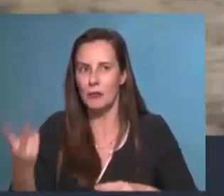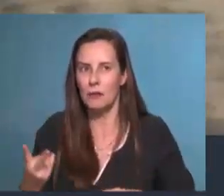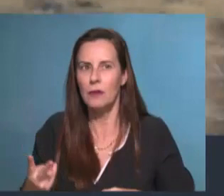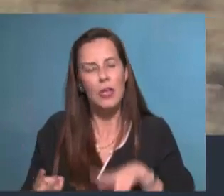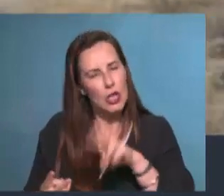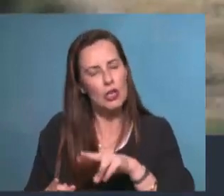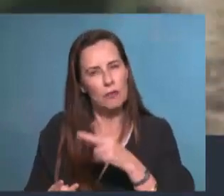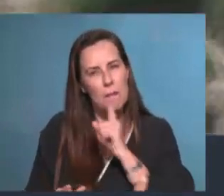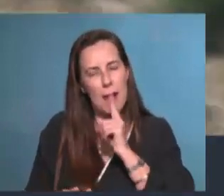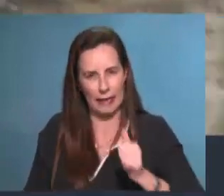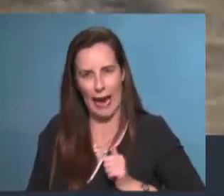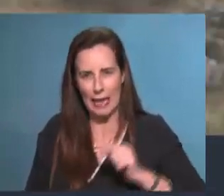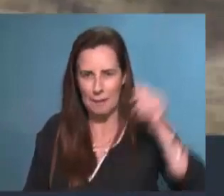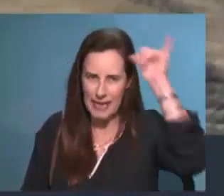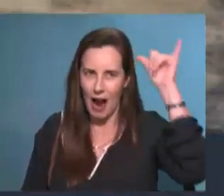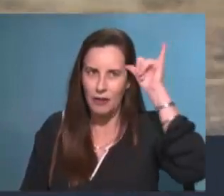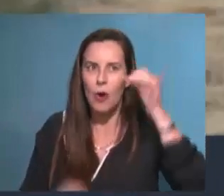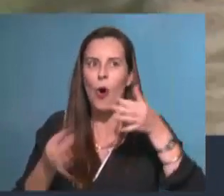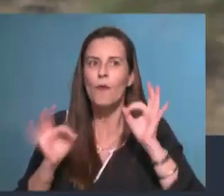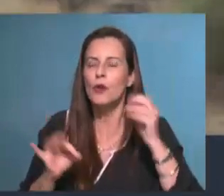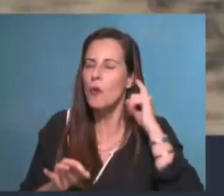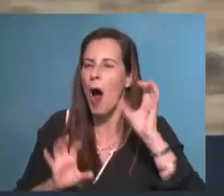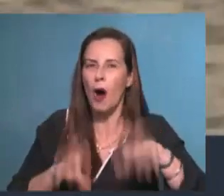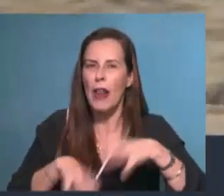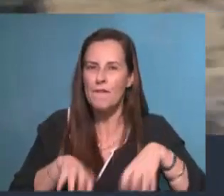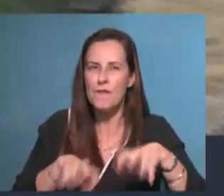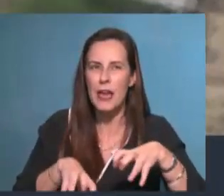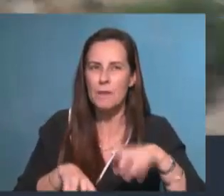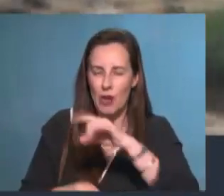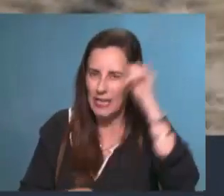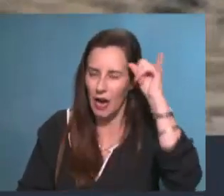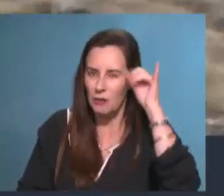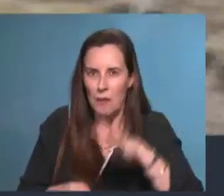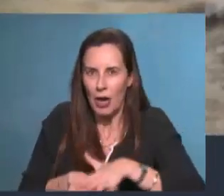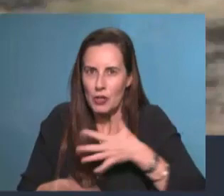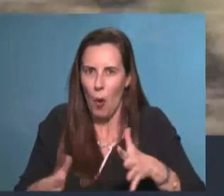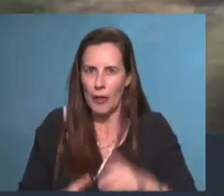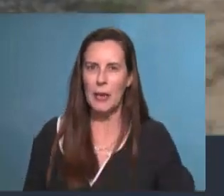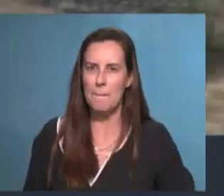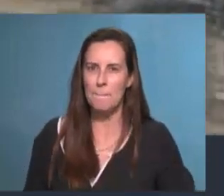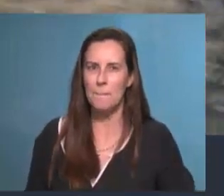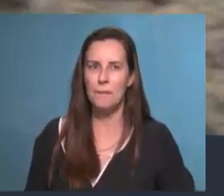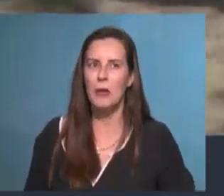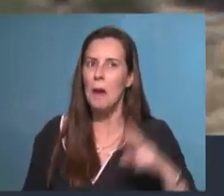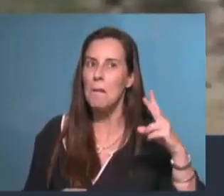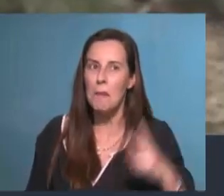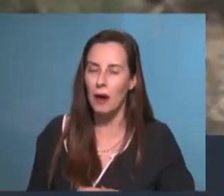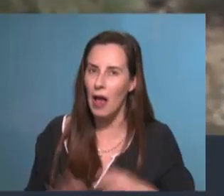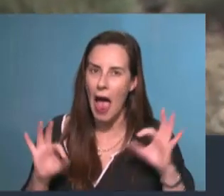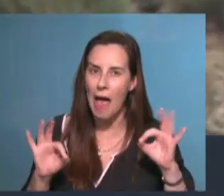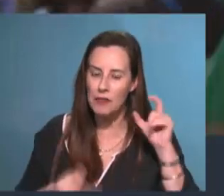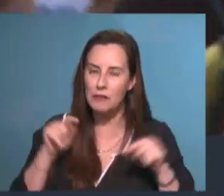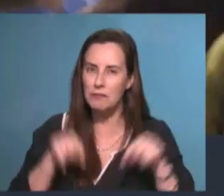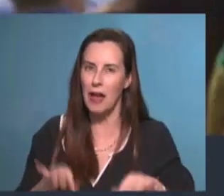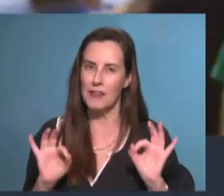מעט נוכחות ירדנית, ובעיקר נשמעות נביחות הכלבים הירדניים שחשים מאוימים. בדרך כלל איש אינו דורך